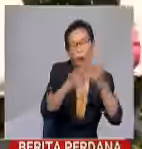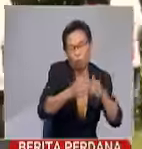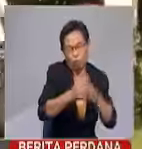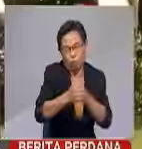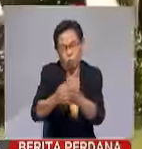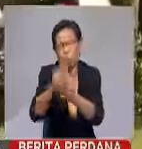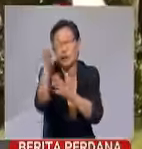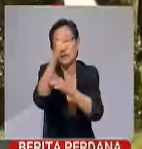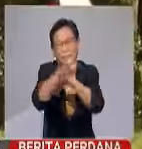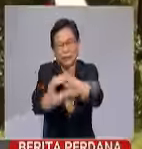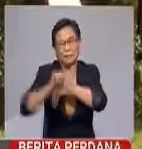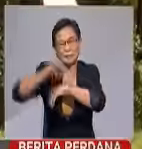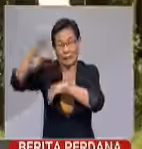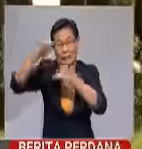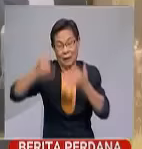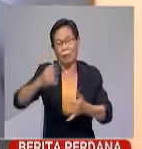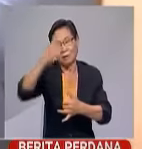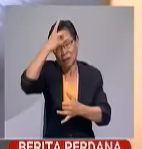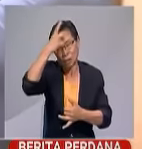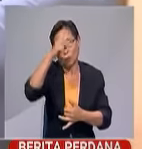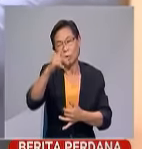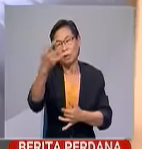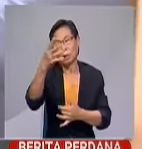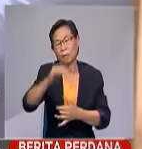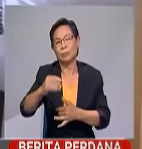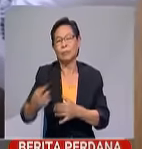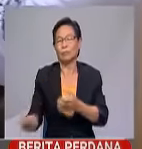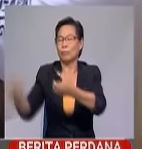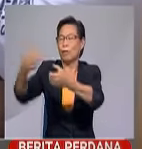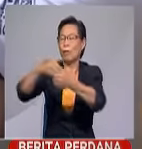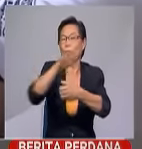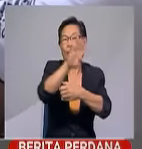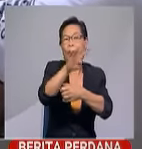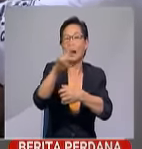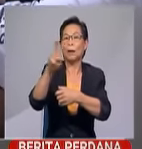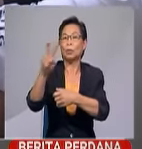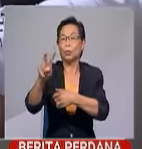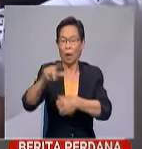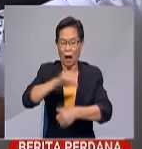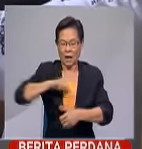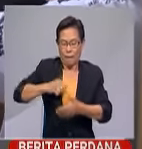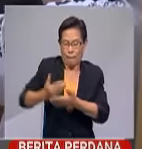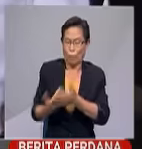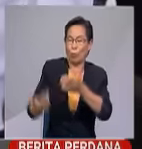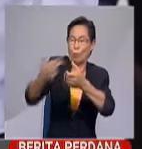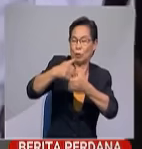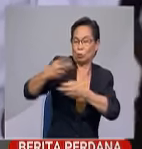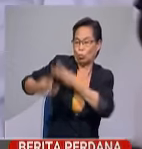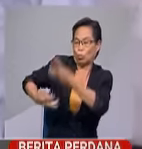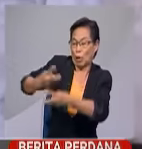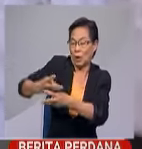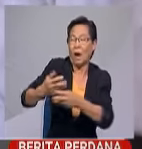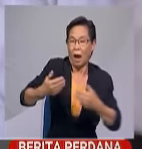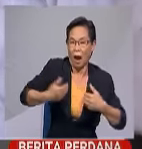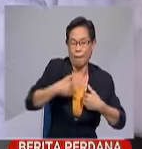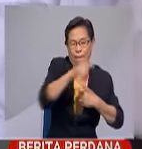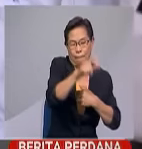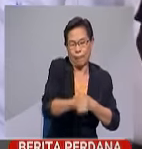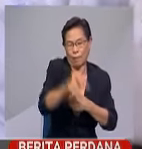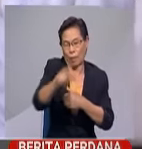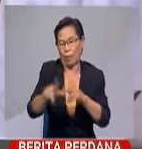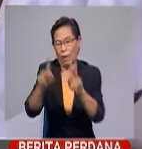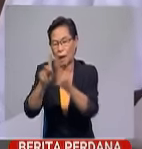menerajui kerajaan negeri. Datuk Karim turut menerima kemasukan 42 ahli baharu ke Parti Warisan terdiri daripada penduduk